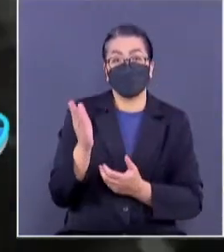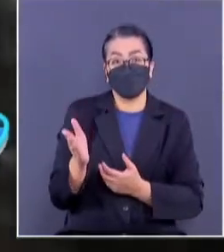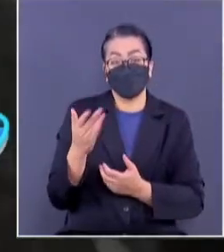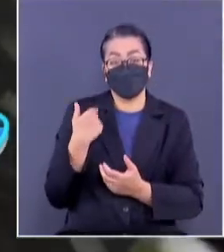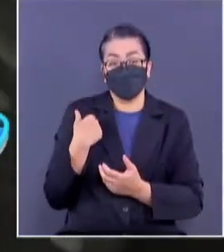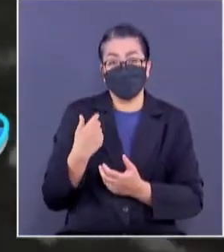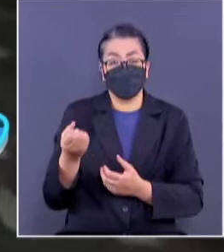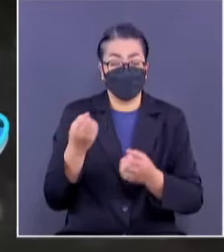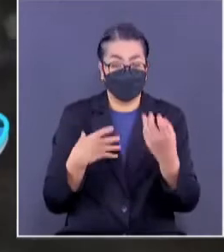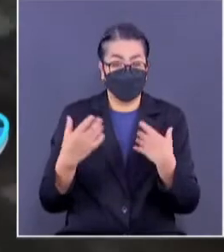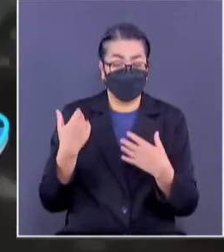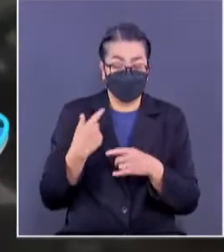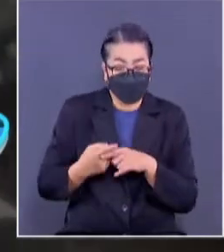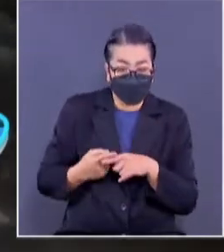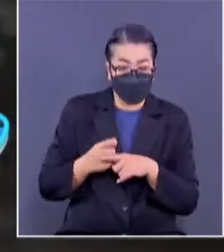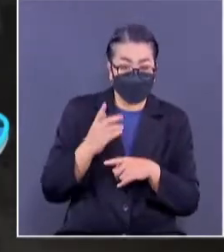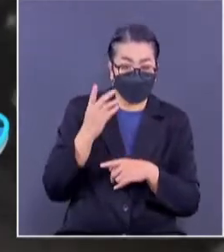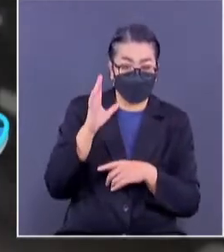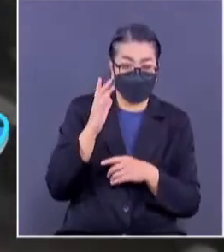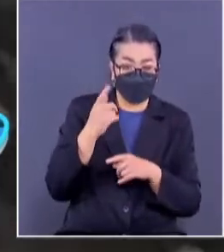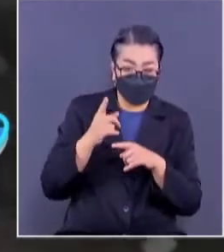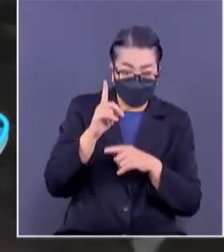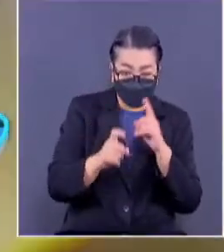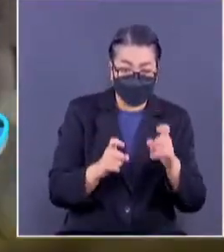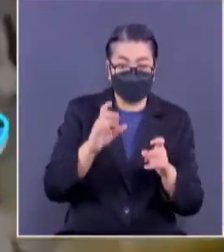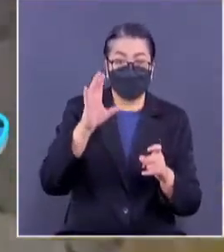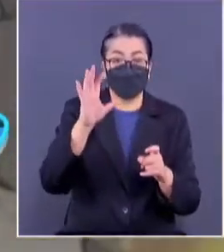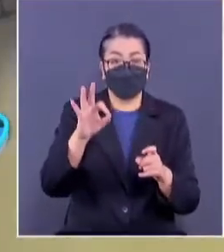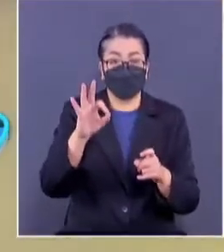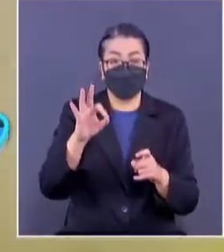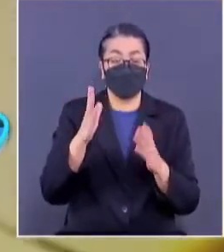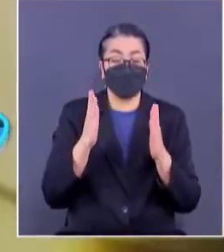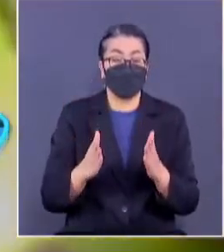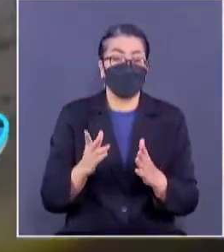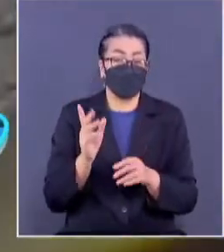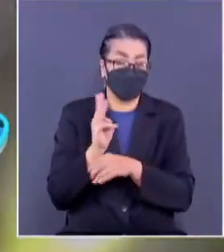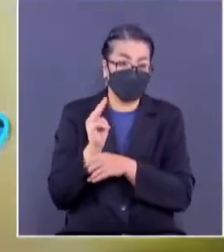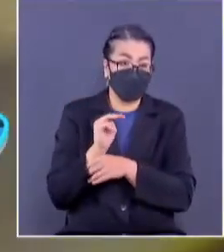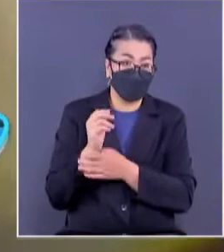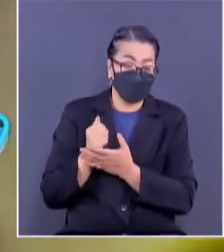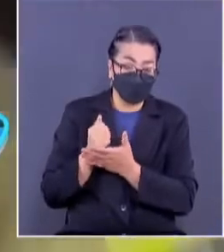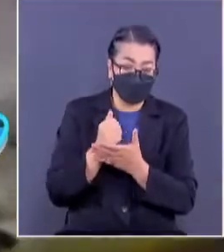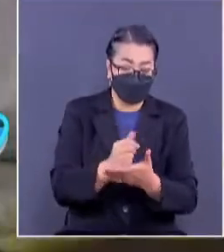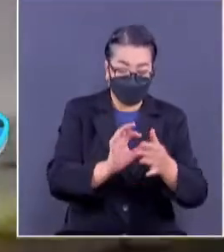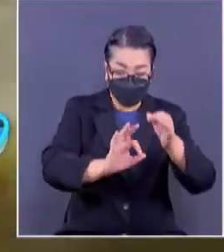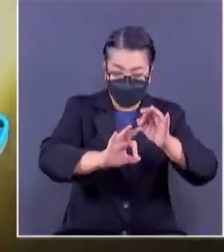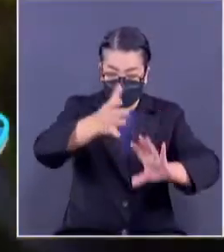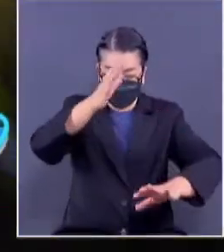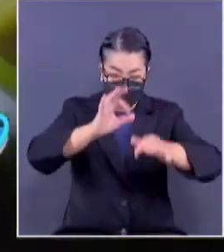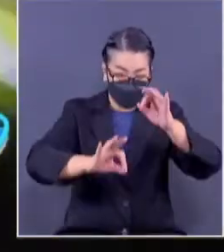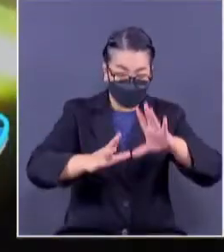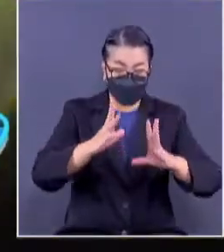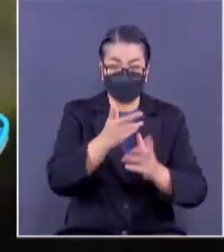การณ์ในครั้งนี้ก็มีรายงานด้วยค่ะบอกว่ามีผู้เสียชีวิต 9รายขณะที่เจ้าหนี้ดับเพลิงและกู้ภัยต้องช่วยกันดับไฟที่ลุกไหม้